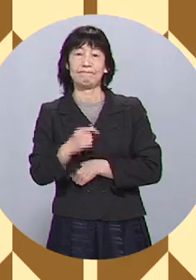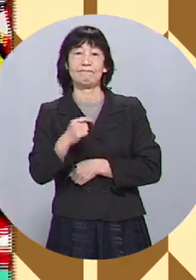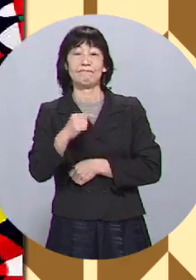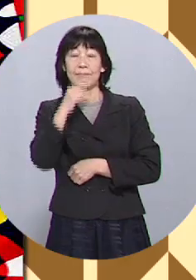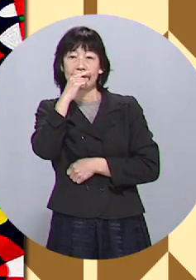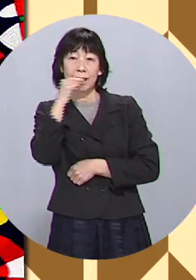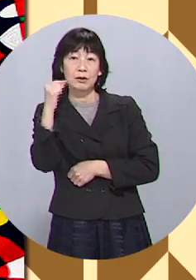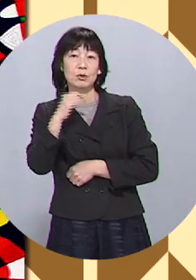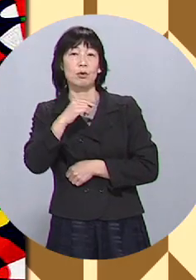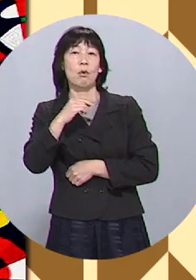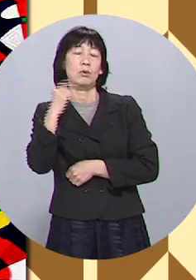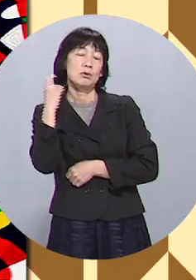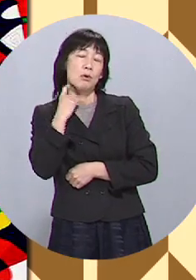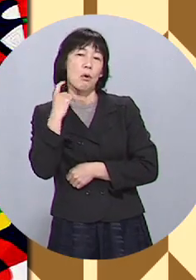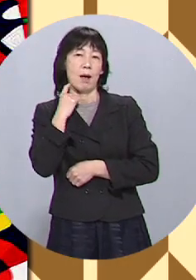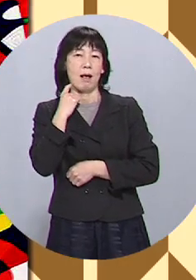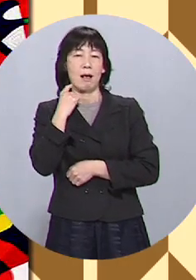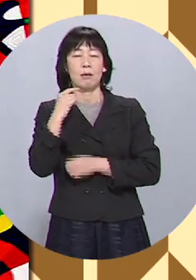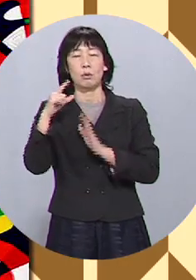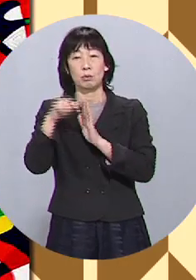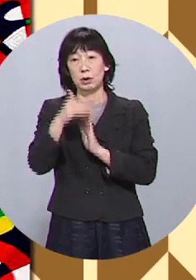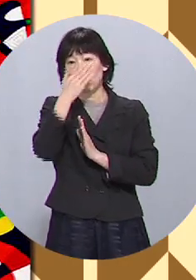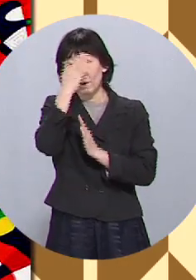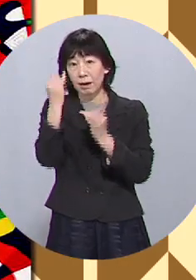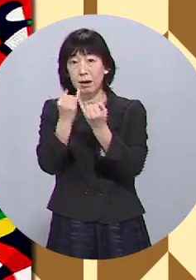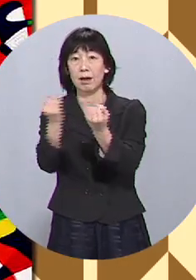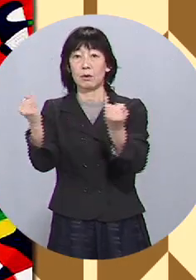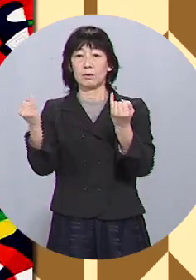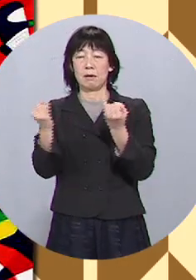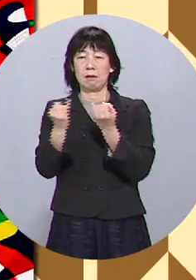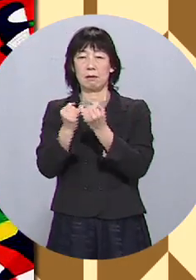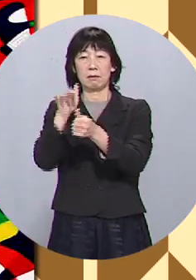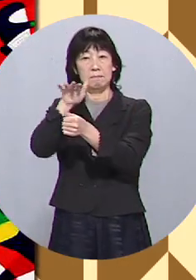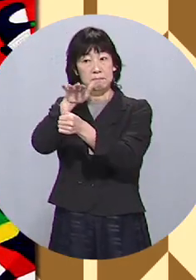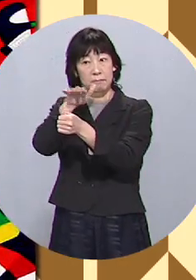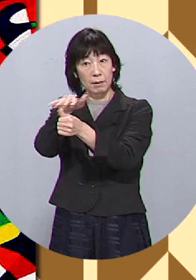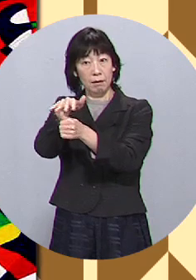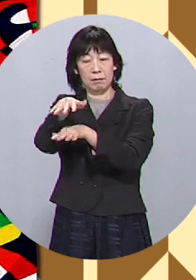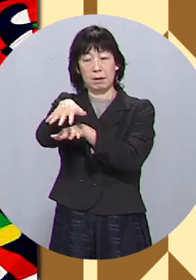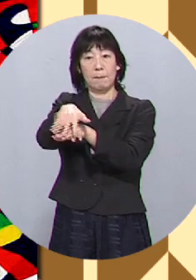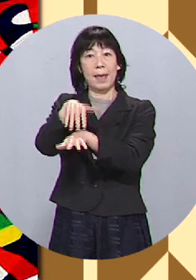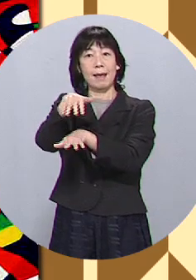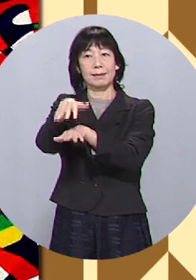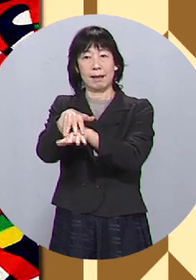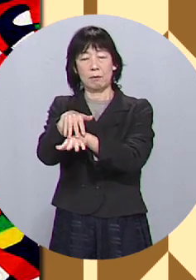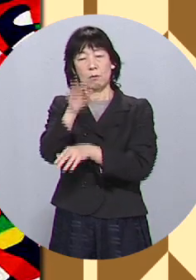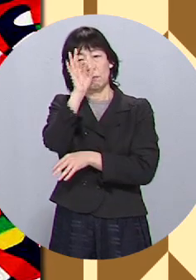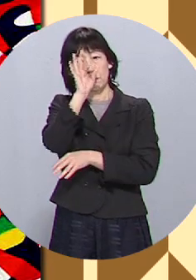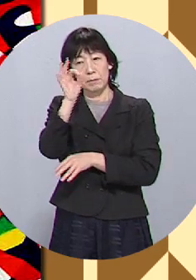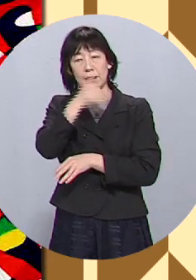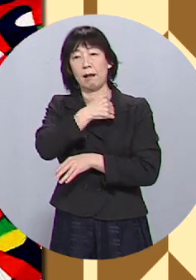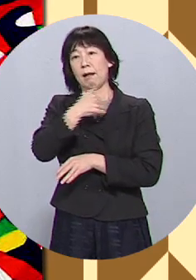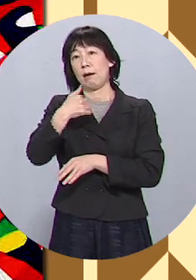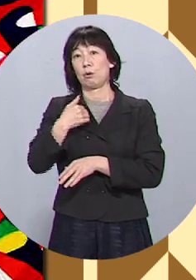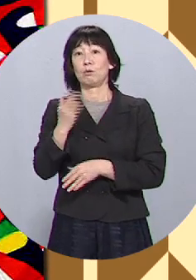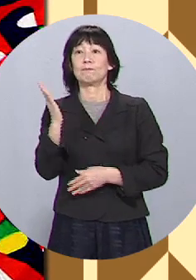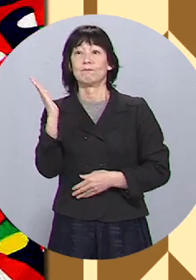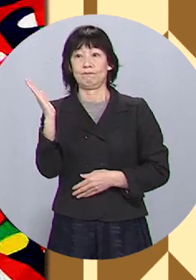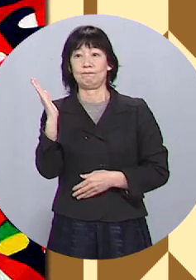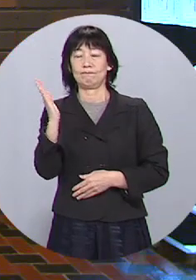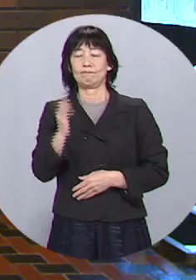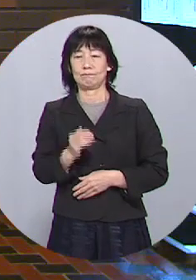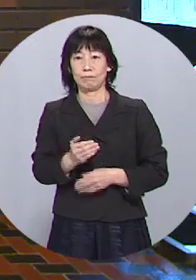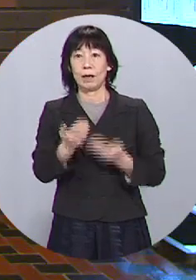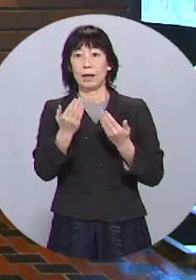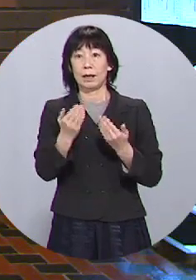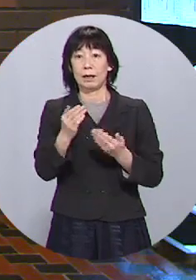けて当時の若い女性たちが夢中になった多彩な色柄の名泉を見ることができる特別展名泉、学芸